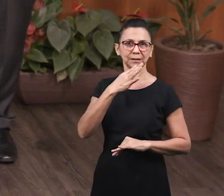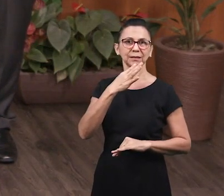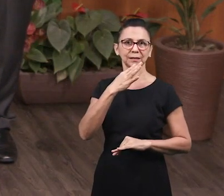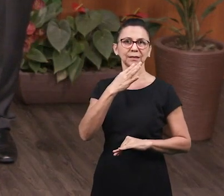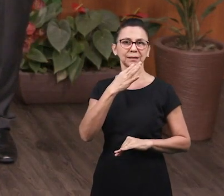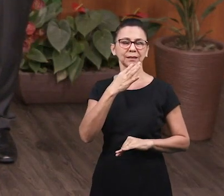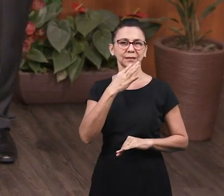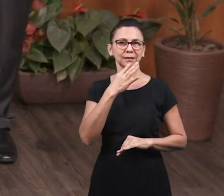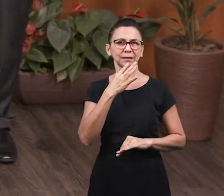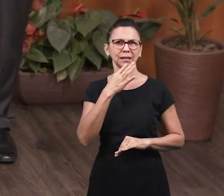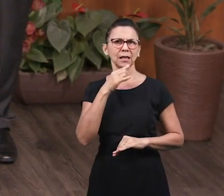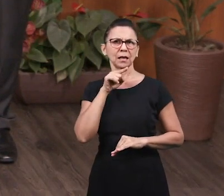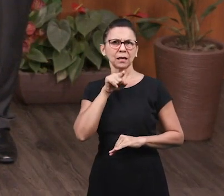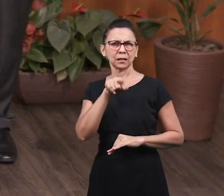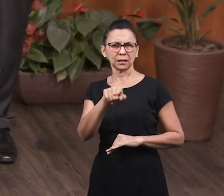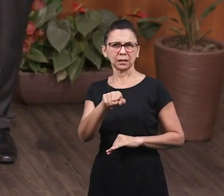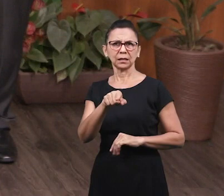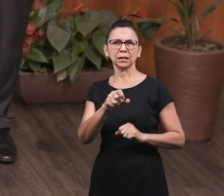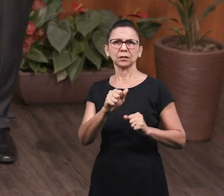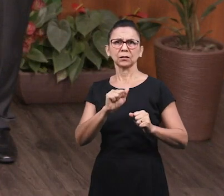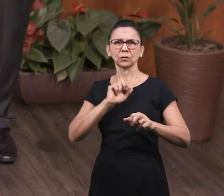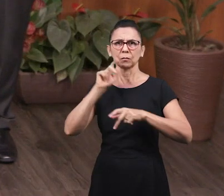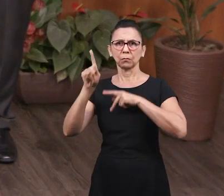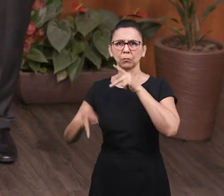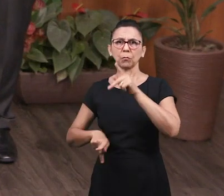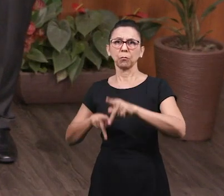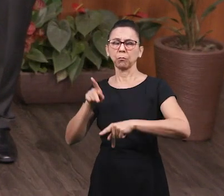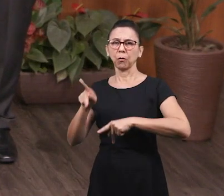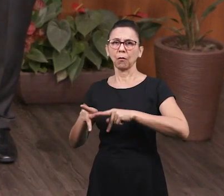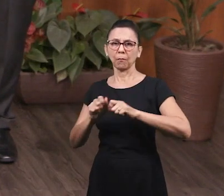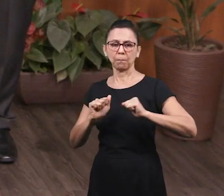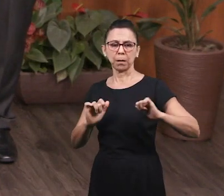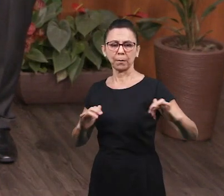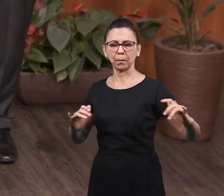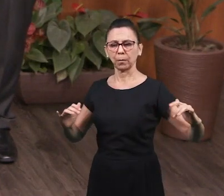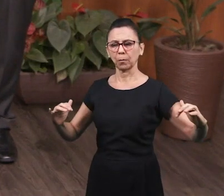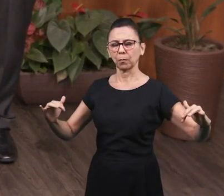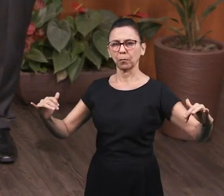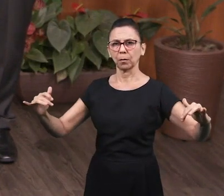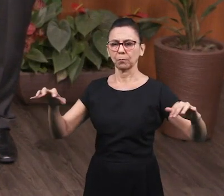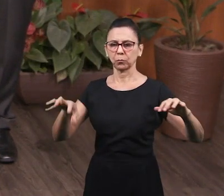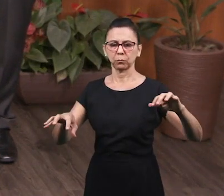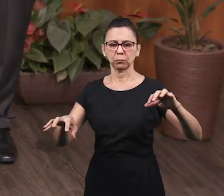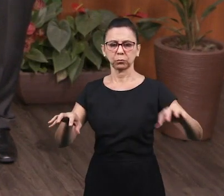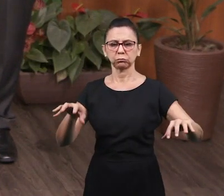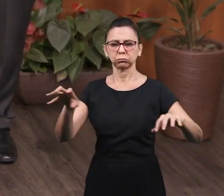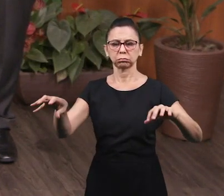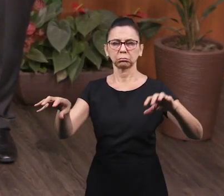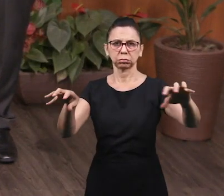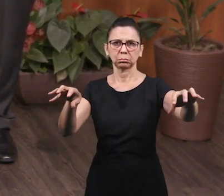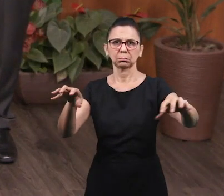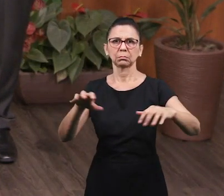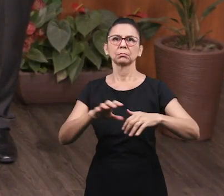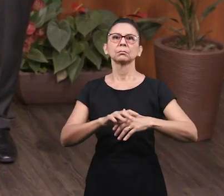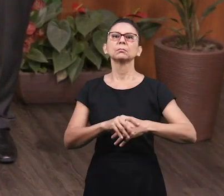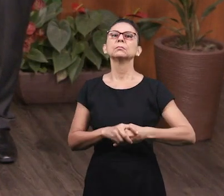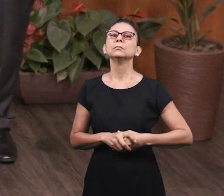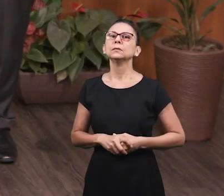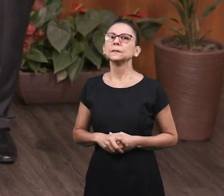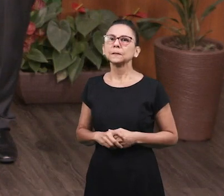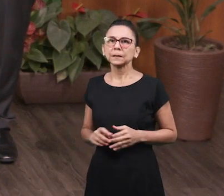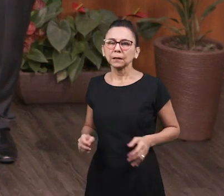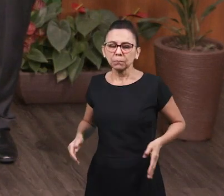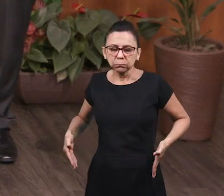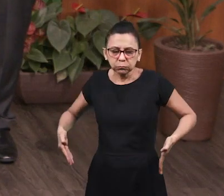externe où la foule, les Israéliens se trouvaient et ils